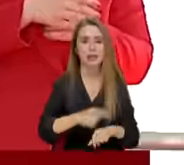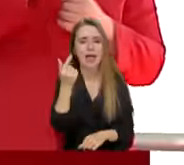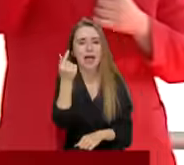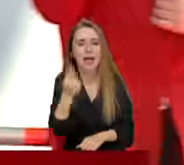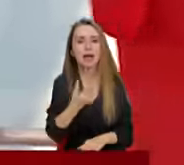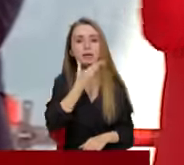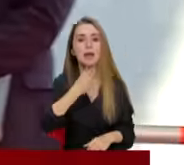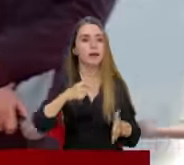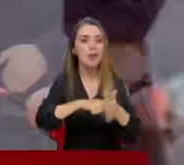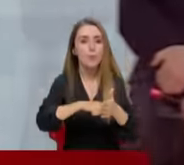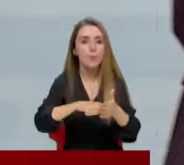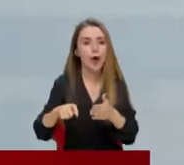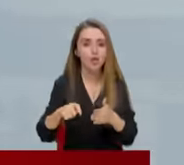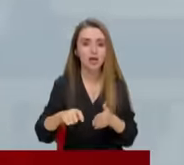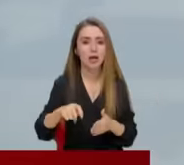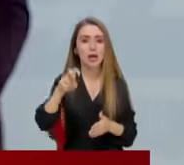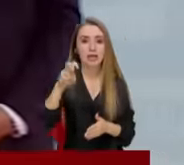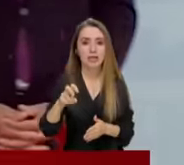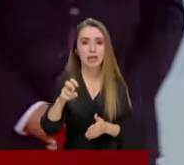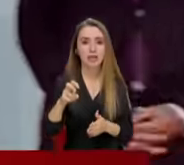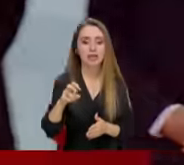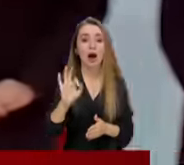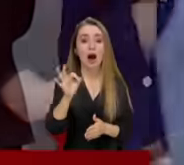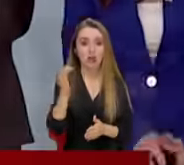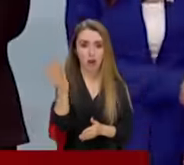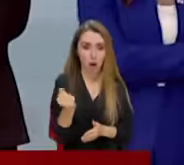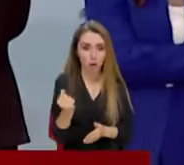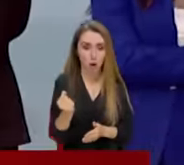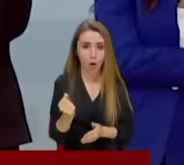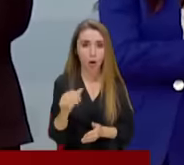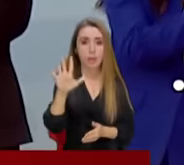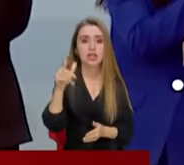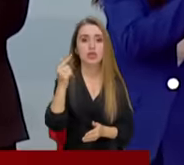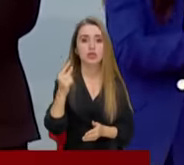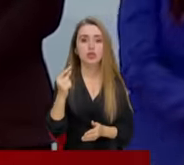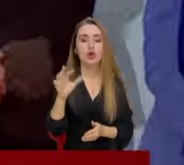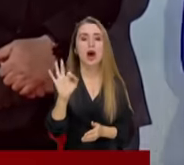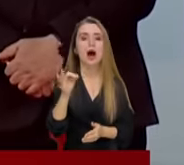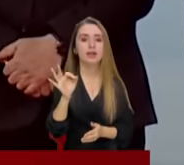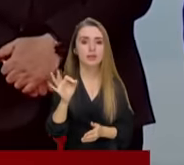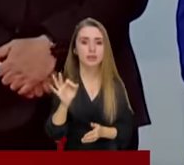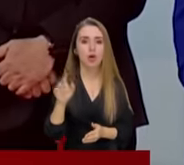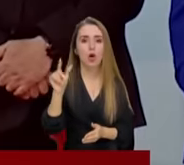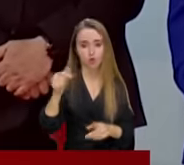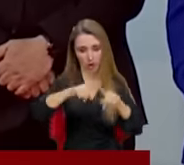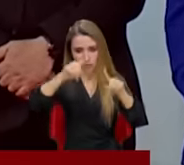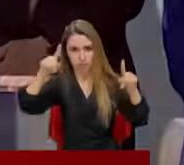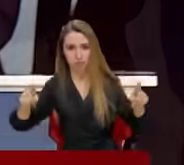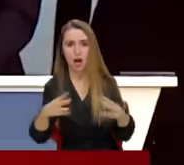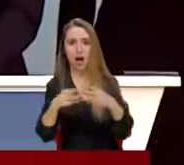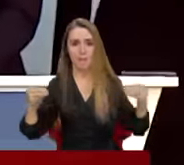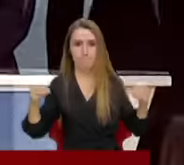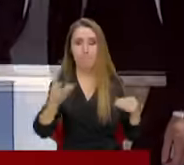düşük emekli maaşı 8 çeyrek altın alırken 5,5 çeyrek altın o günden bugüne